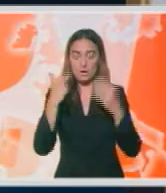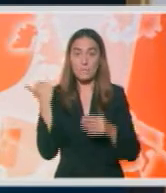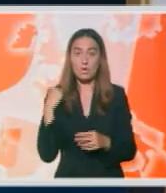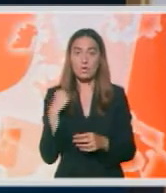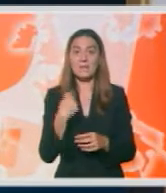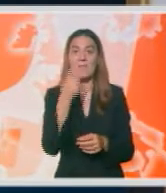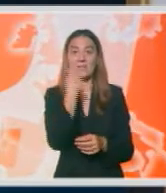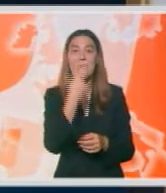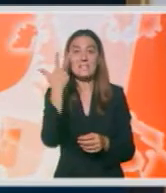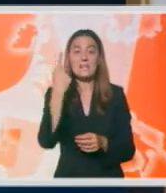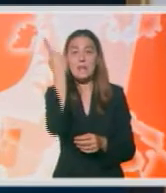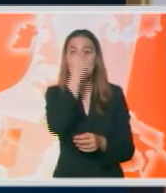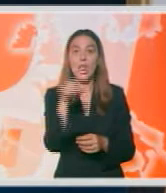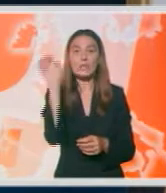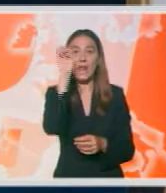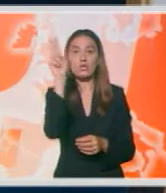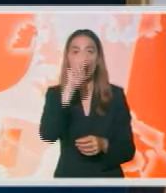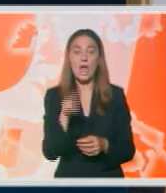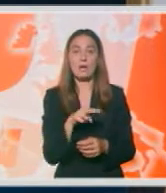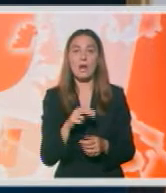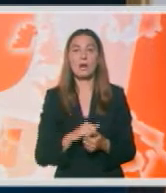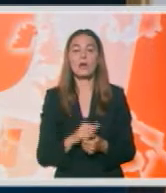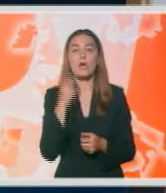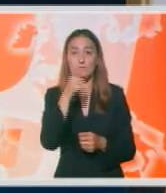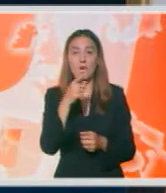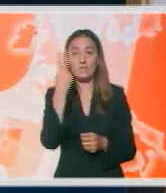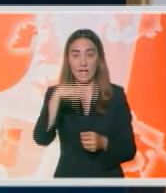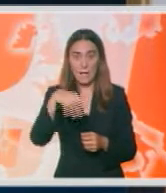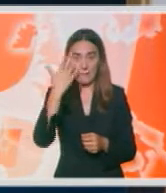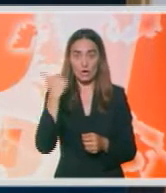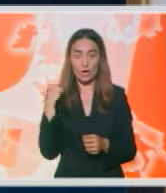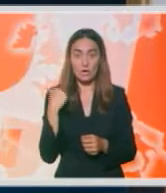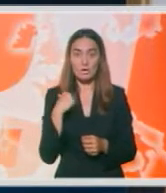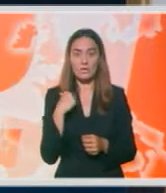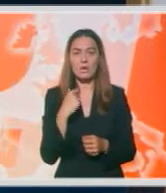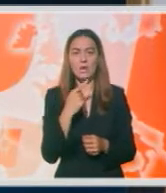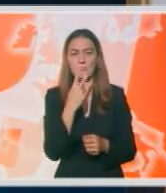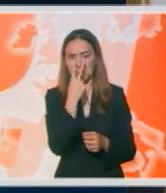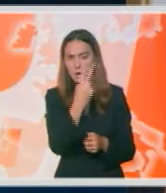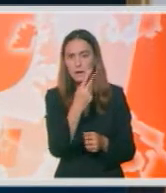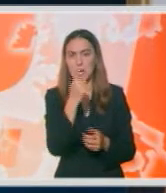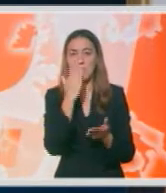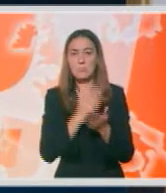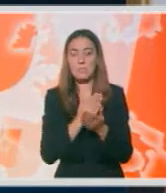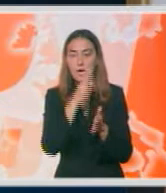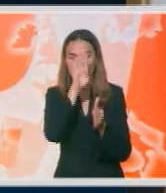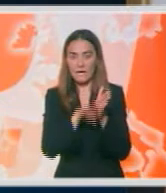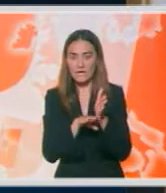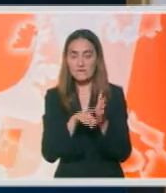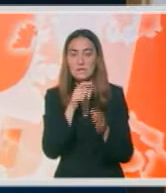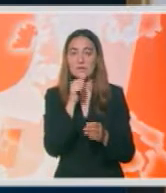godini na 23 miliona dolara. U toj 2005. godini karakterističan je bio deficit